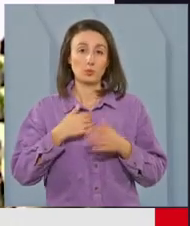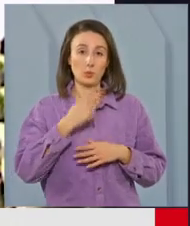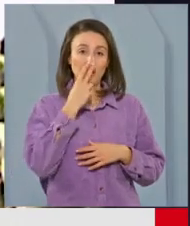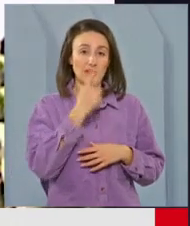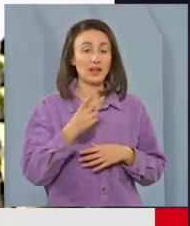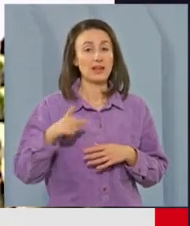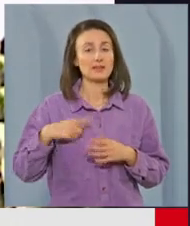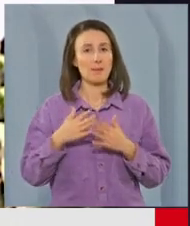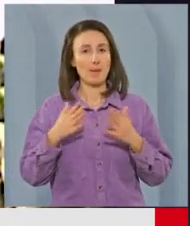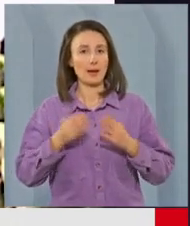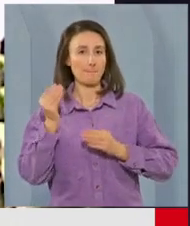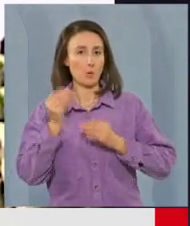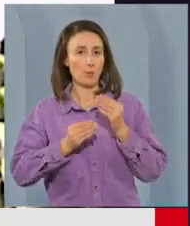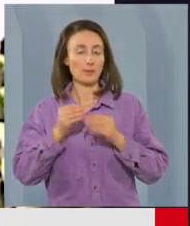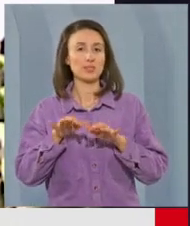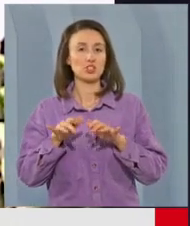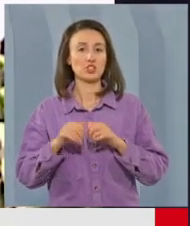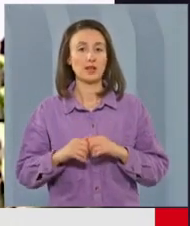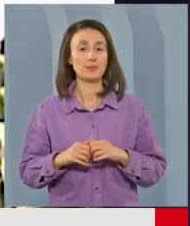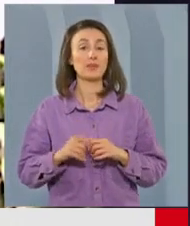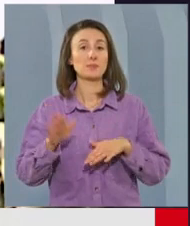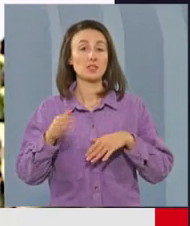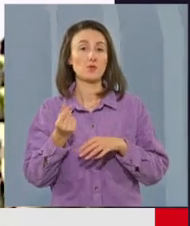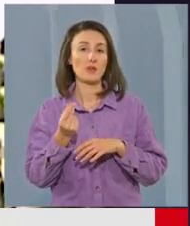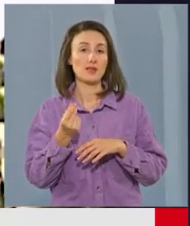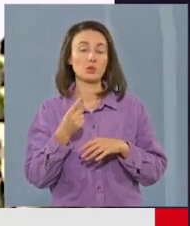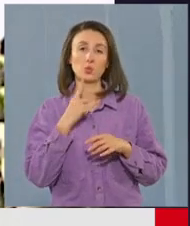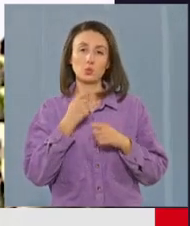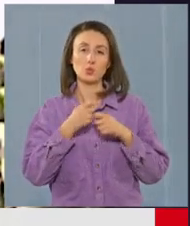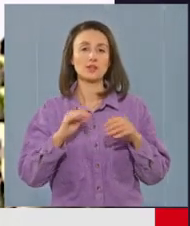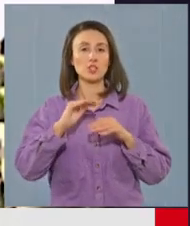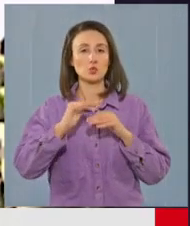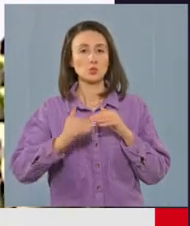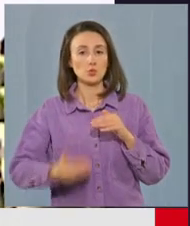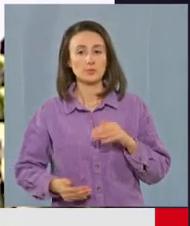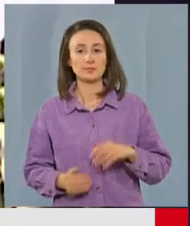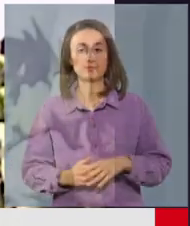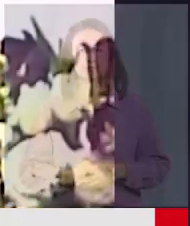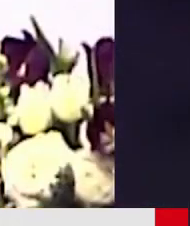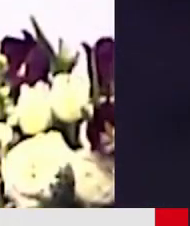marea problemă a digitalizării Ministerului de Finanțe cu toate subordonatele lui.